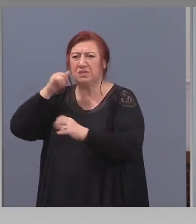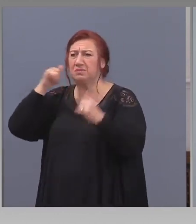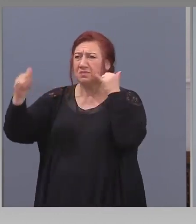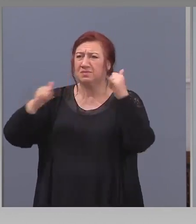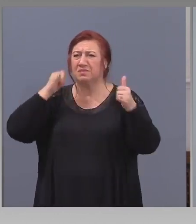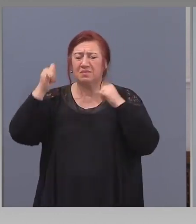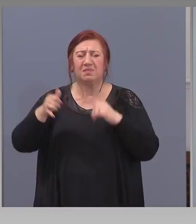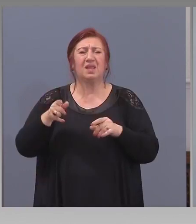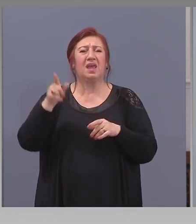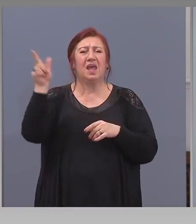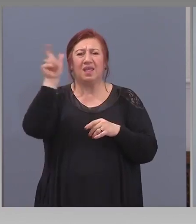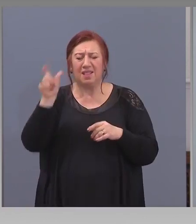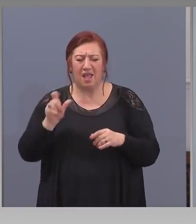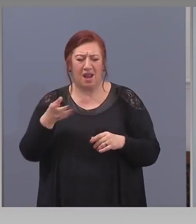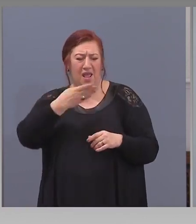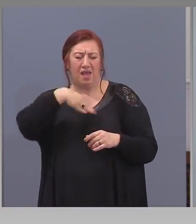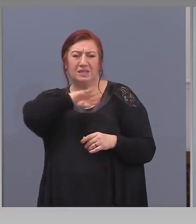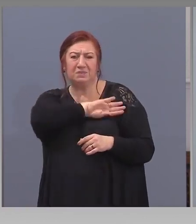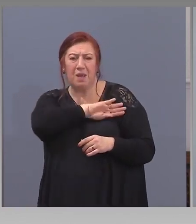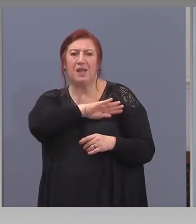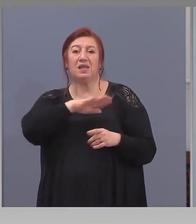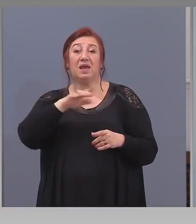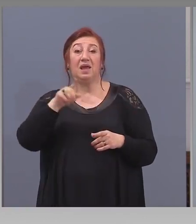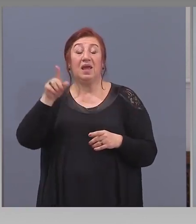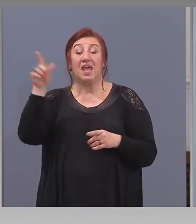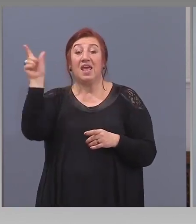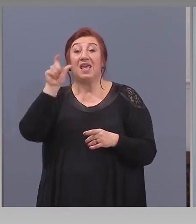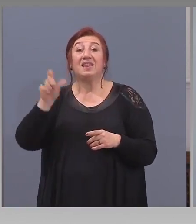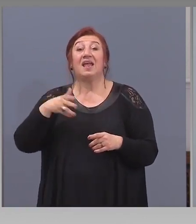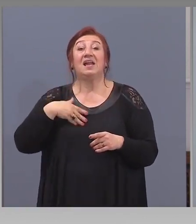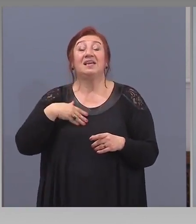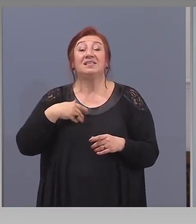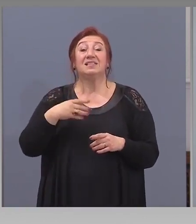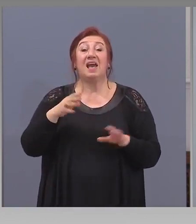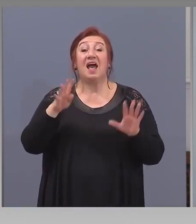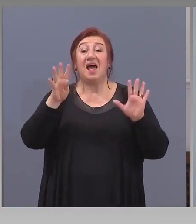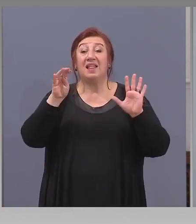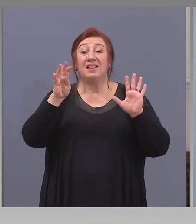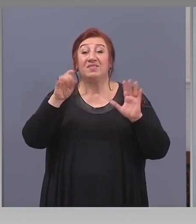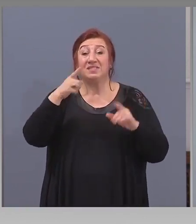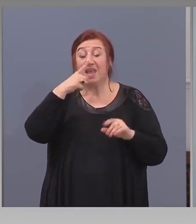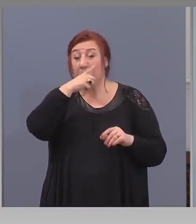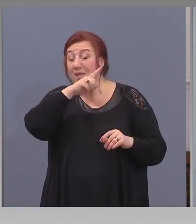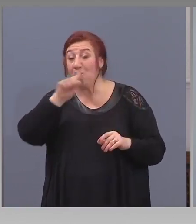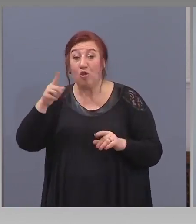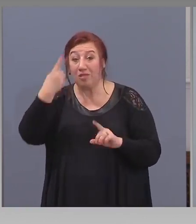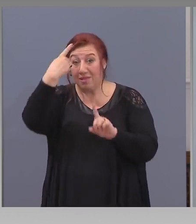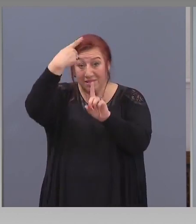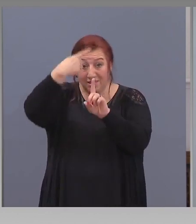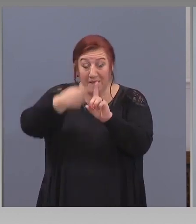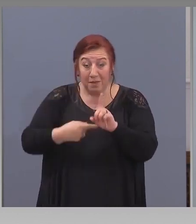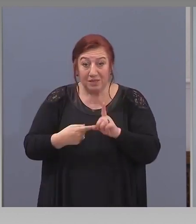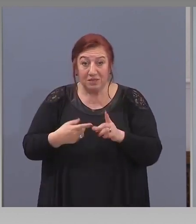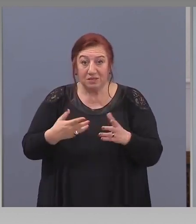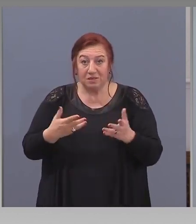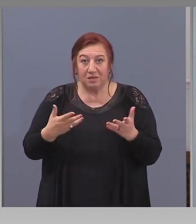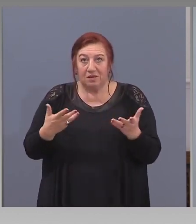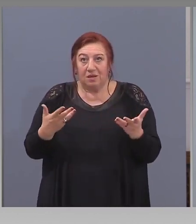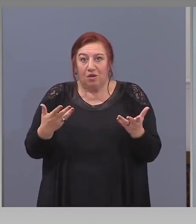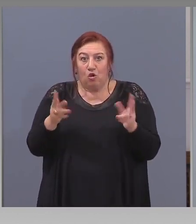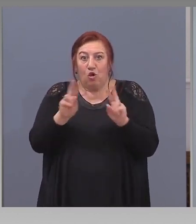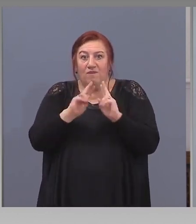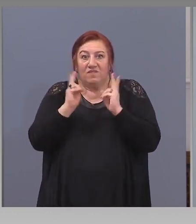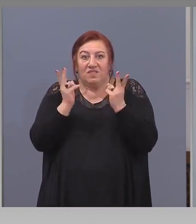Колегите от Италия, от Испания звънат, искат под Италия, искат 90 милиона маски на месец. Кой в света можеше това